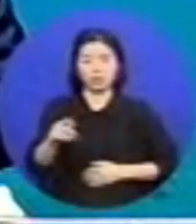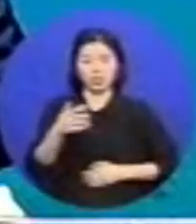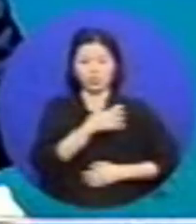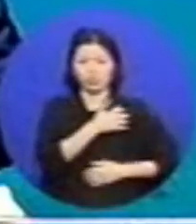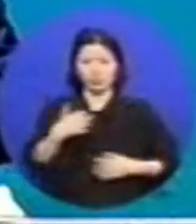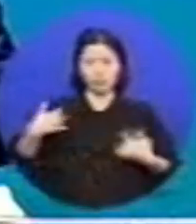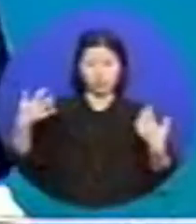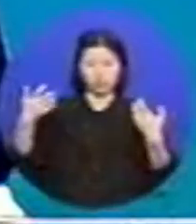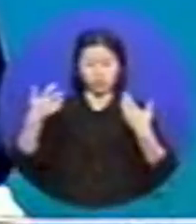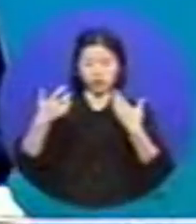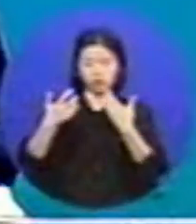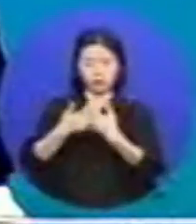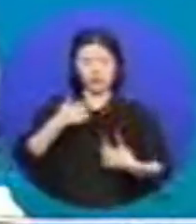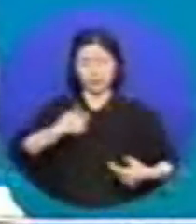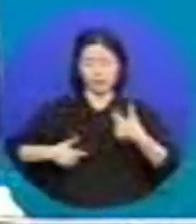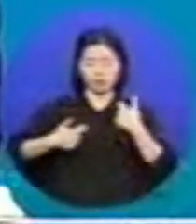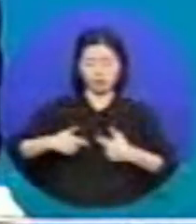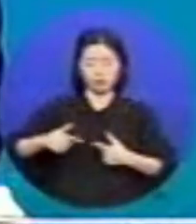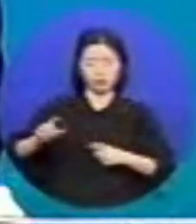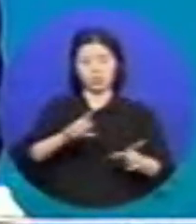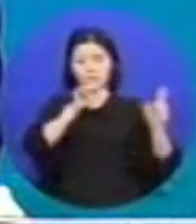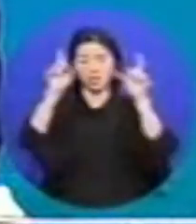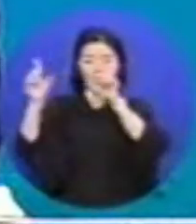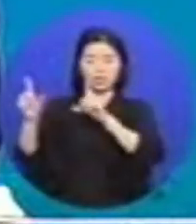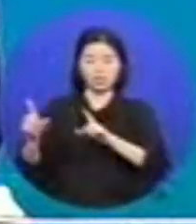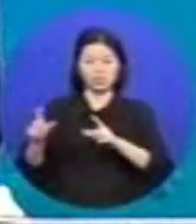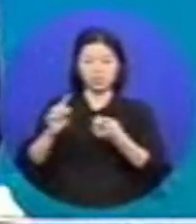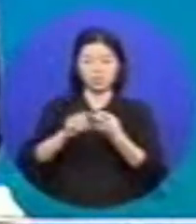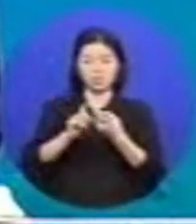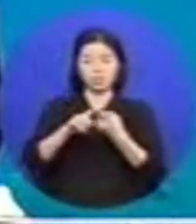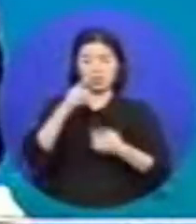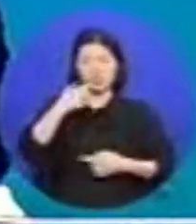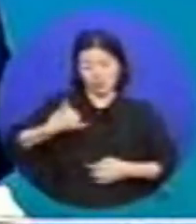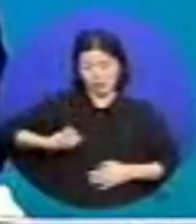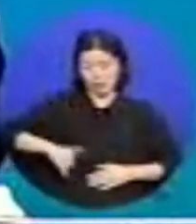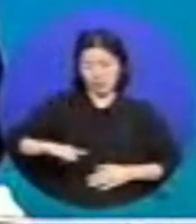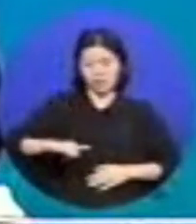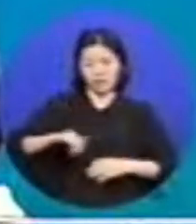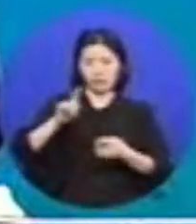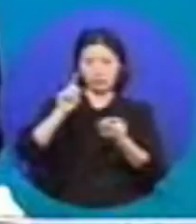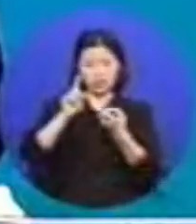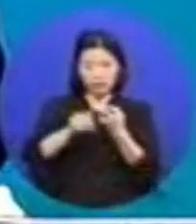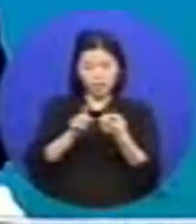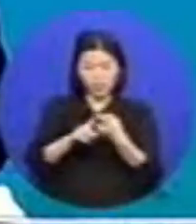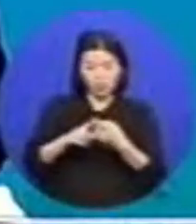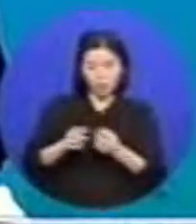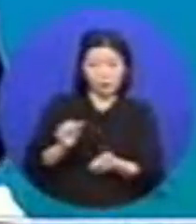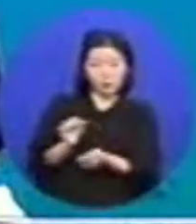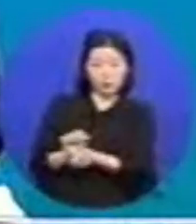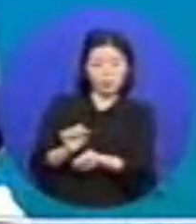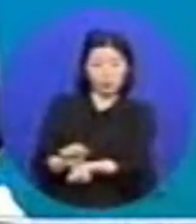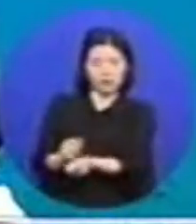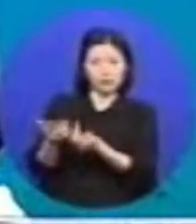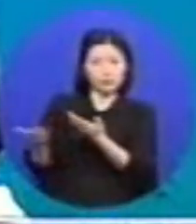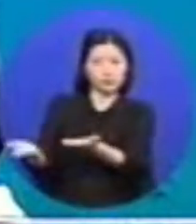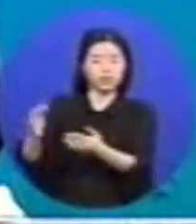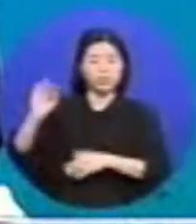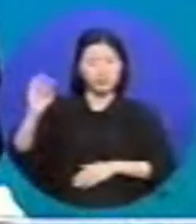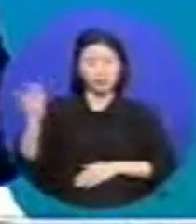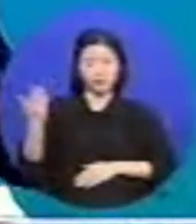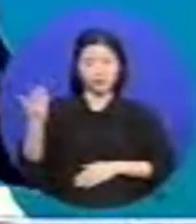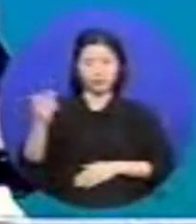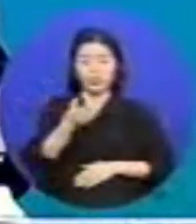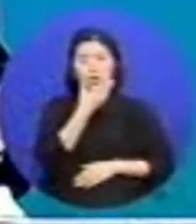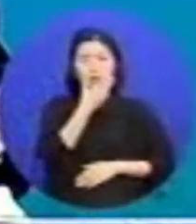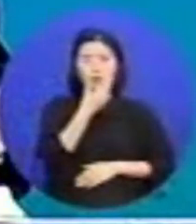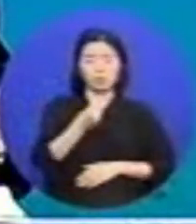기쁨으로 살아가는 그 모습을 그대로 자녀들에게 물려주네요. 그러니 우리 가정의 축복의 장애물이